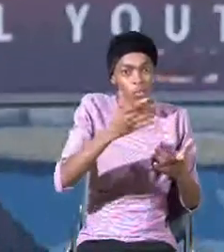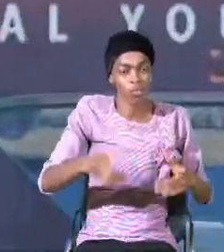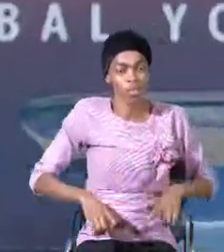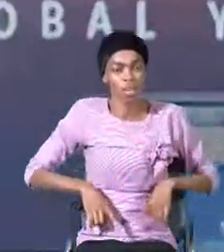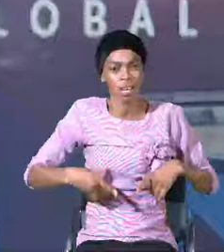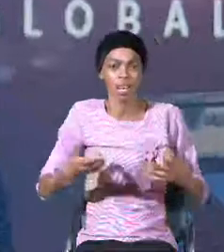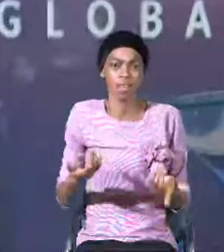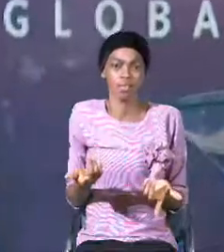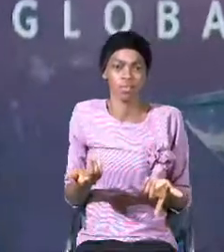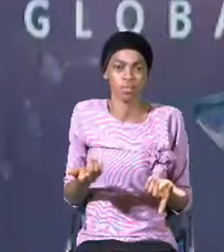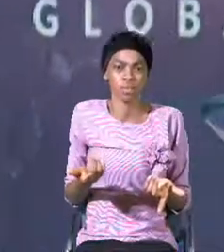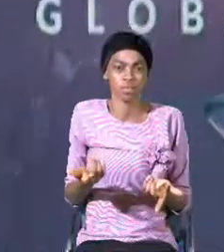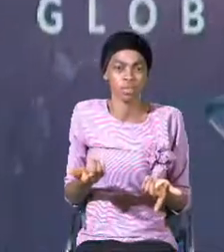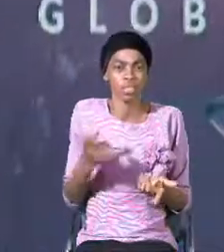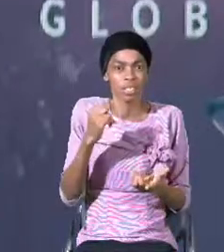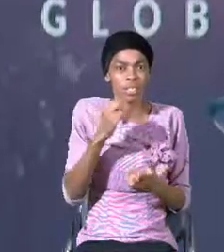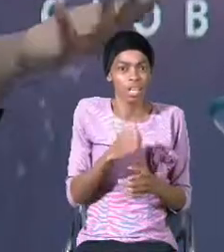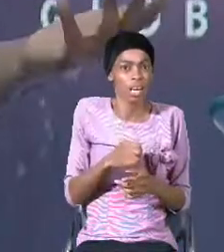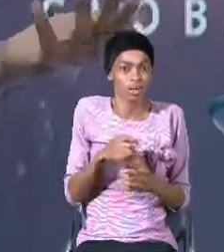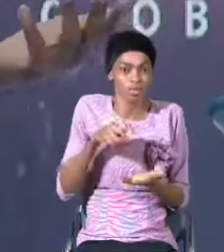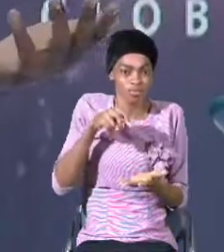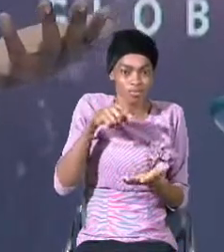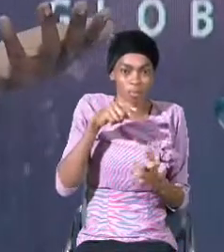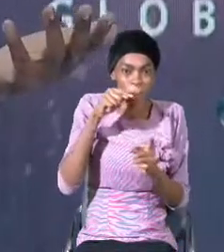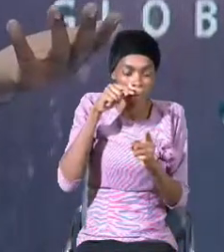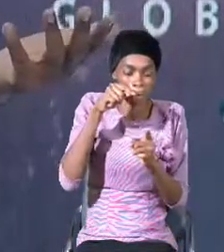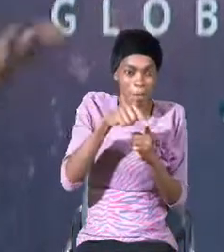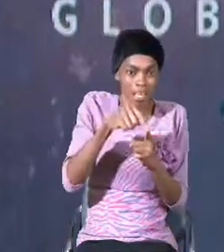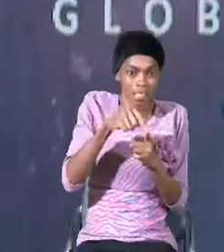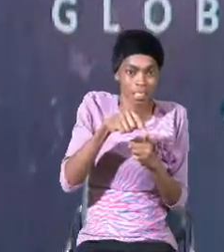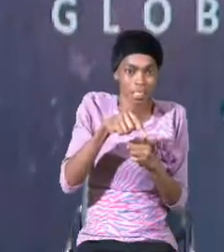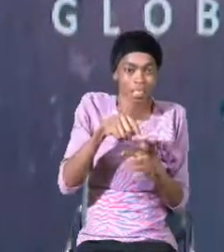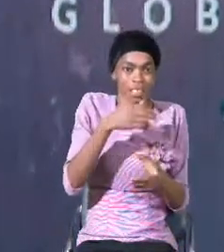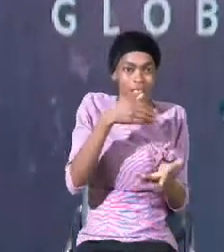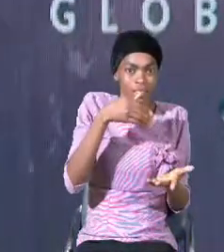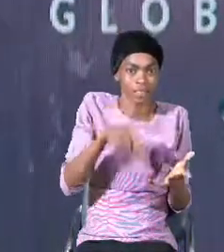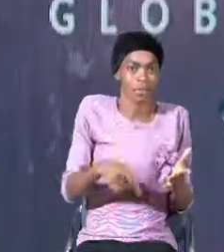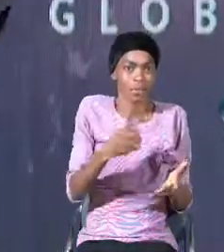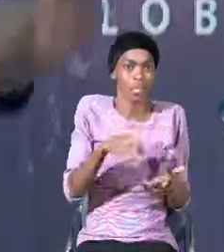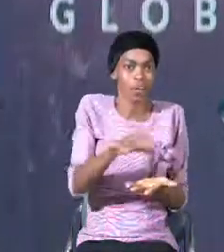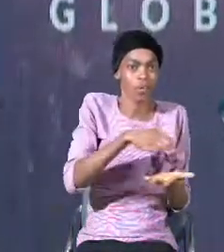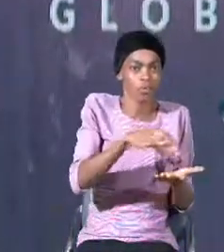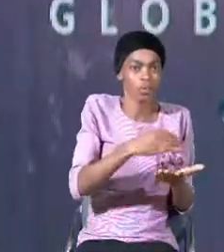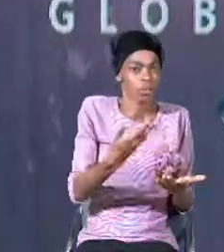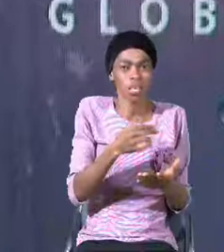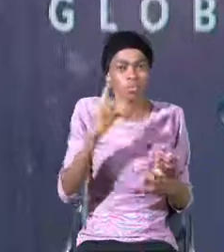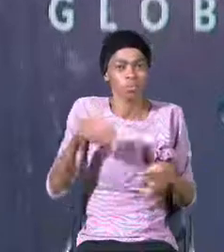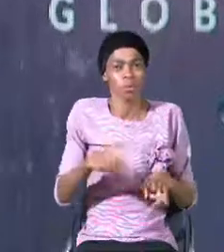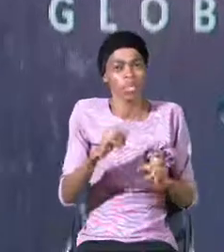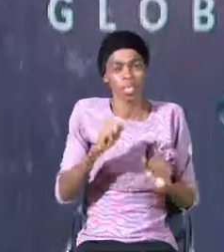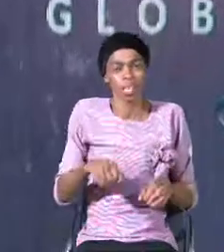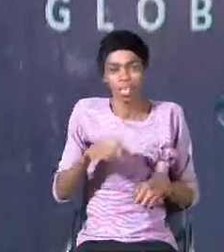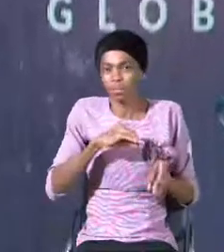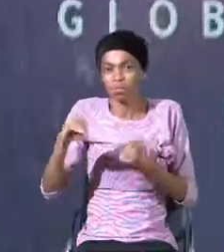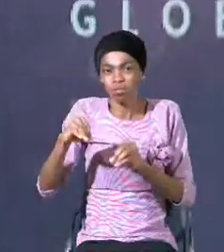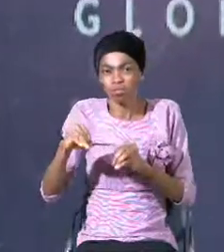la vie bloquée, enfoncée. Et ils n'arrivent pas à bouger. Ils n'arrivent pas